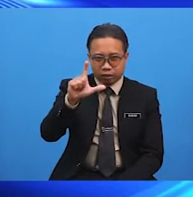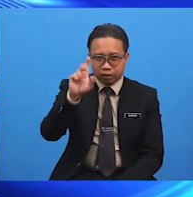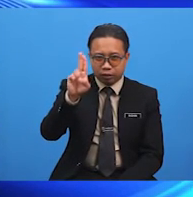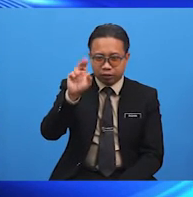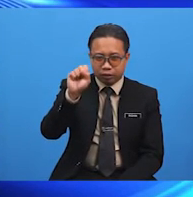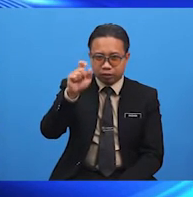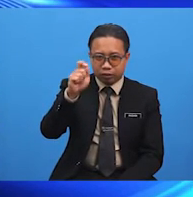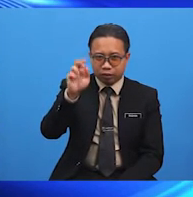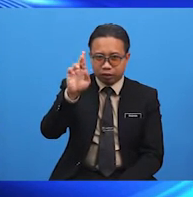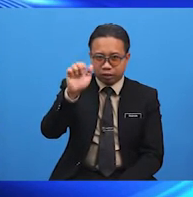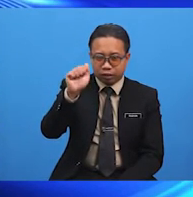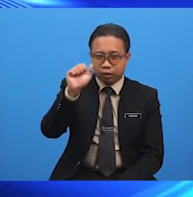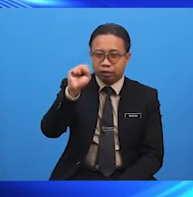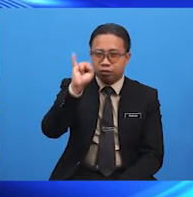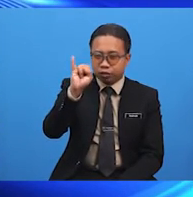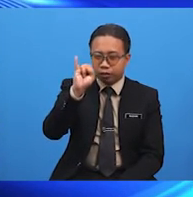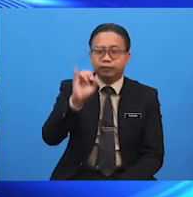Ilustrasi. Cuba pelajar-pelajar ikut.